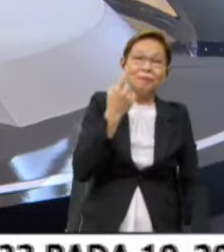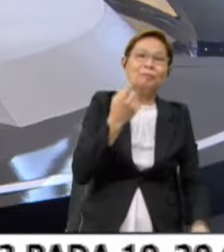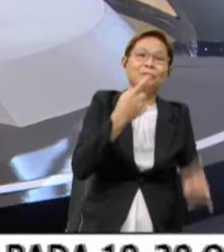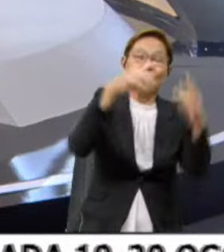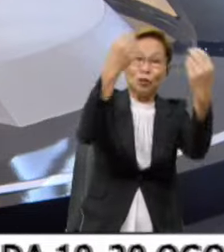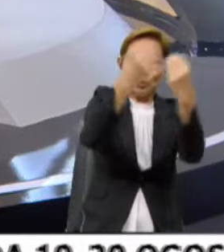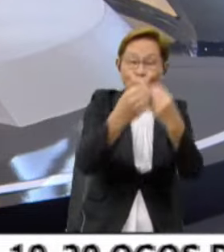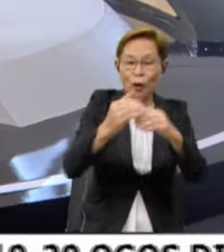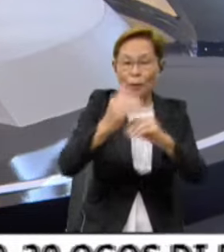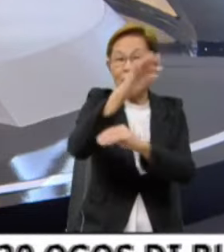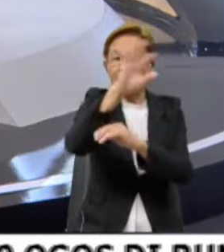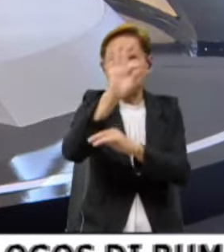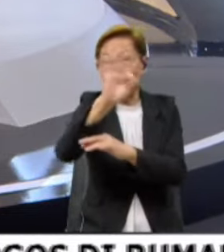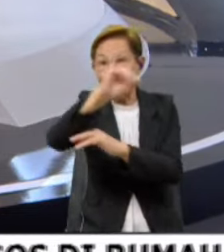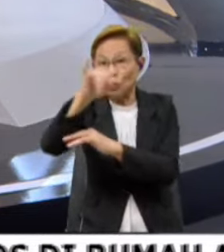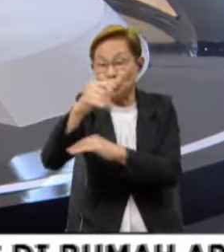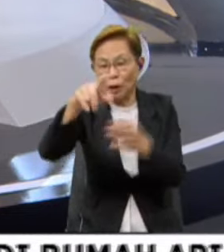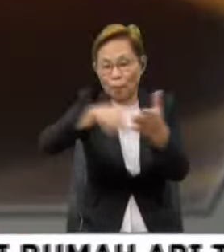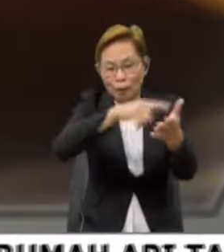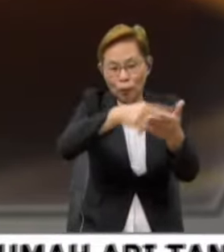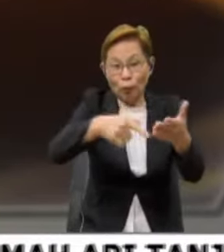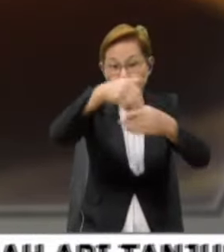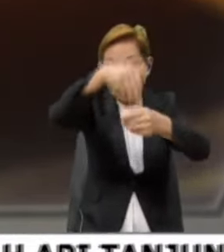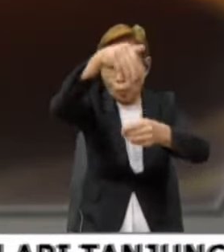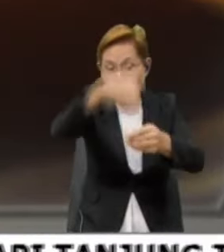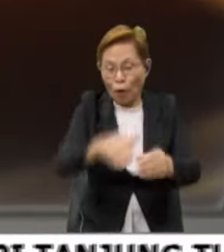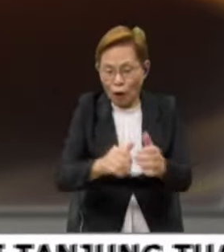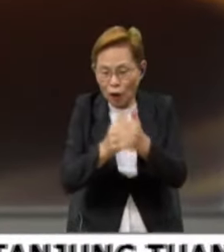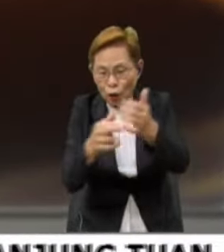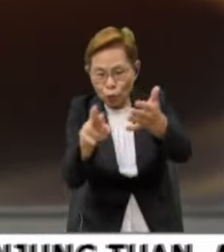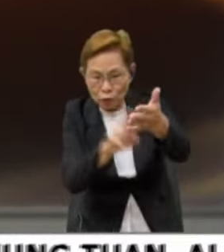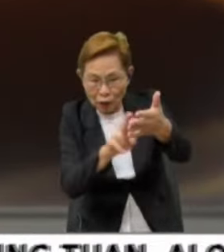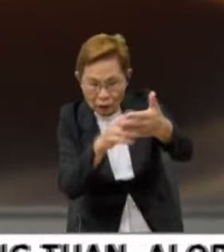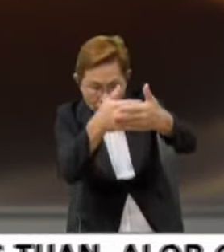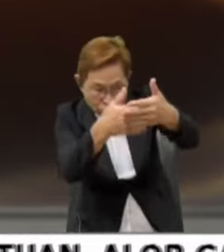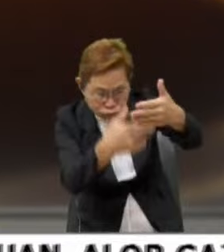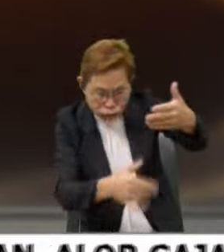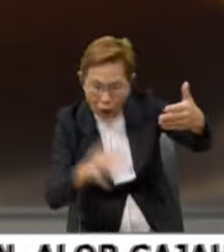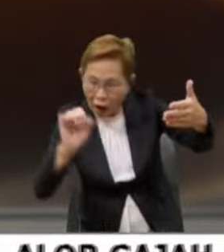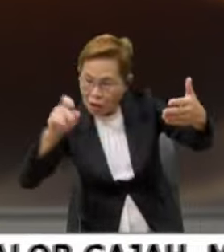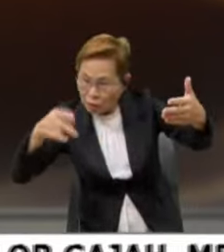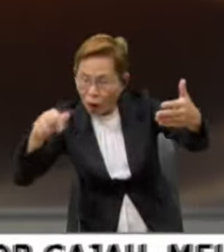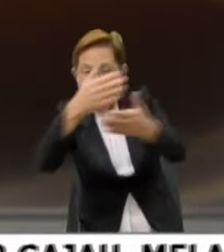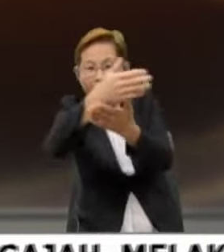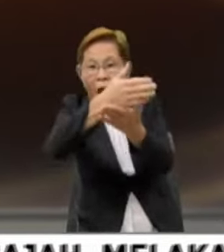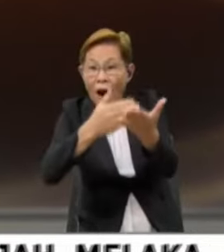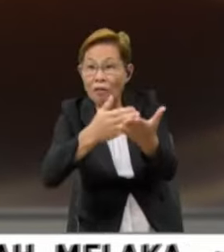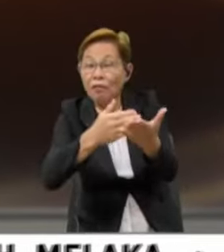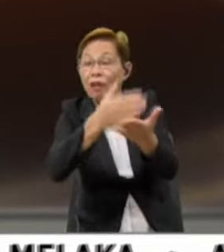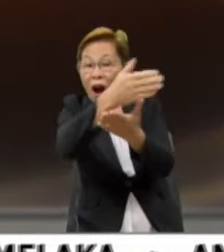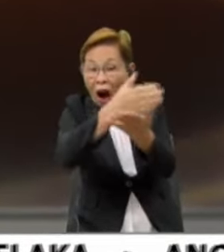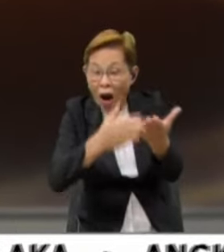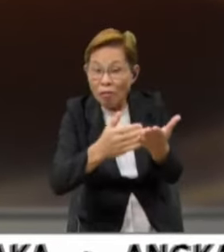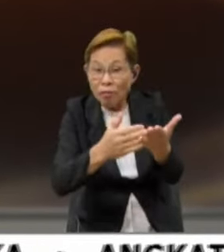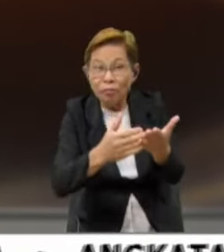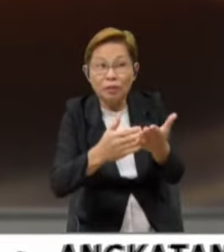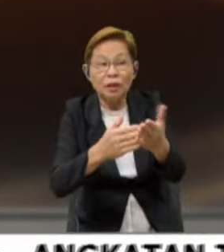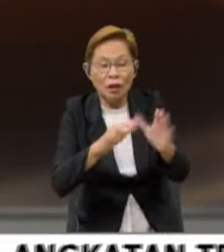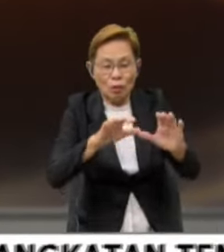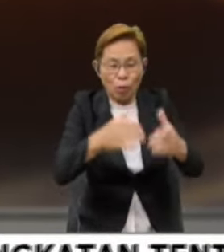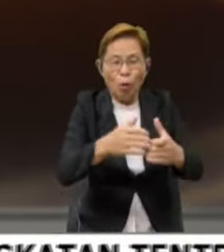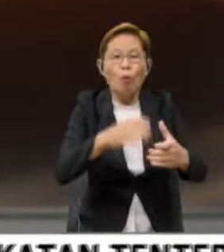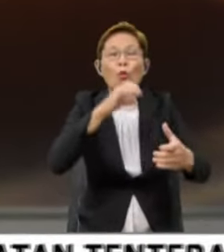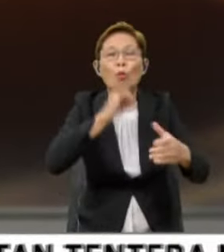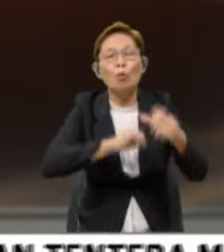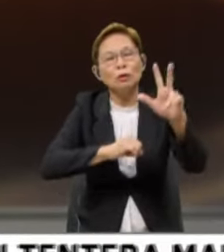daripada jumlah lebih Rp9 juta pengemudi ee difamkan mengikut data Olimpia Surabaya lebih separuh dari padanya yaitu berada di bawah ke